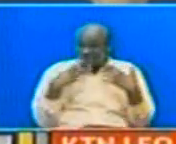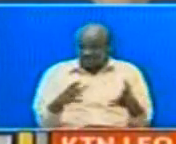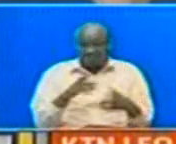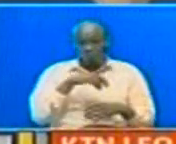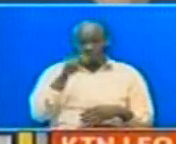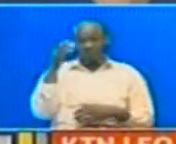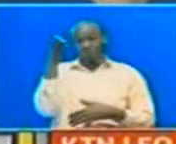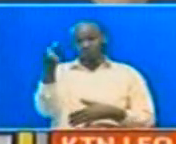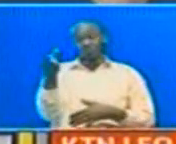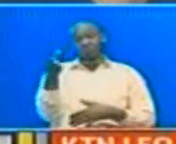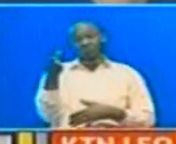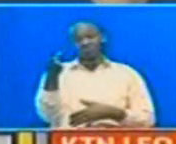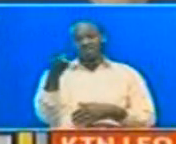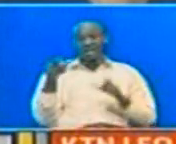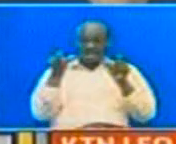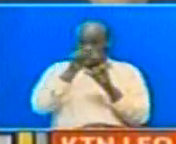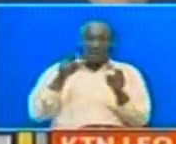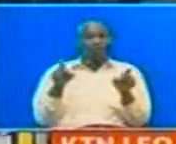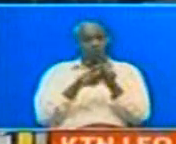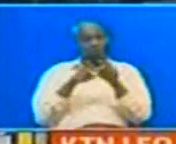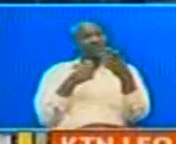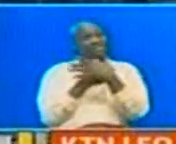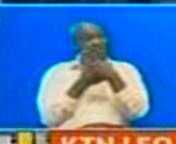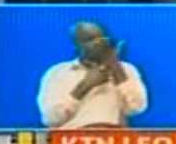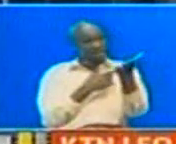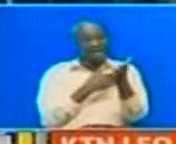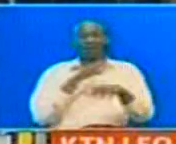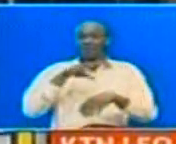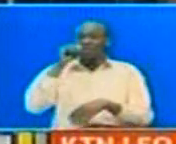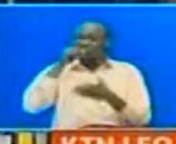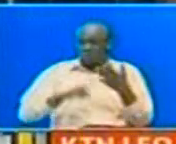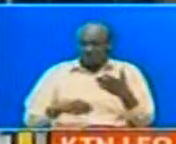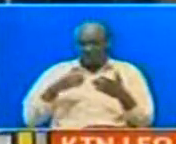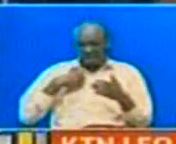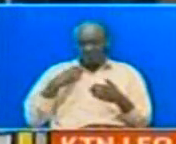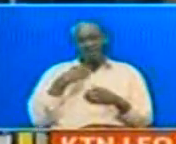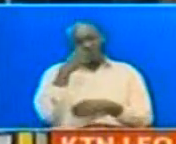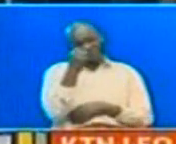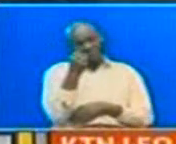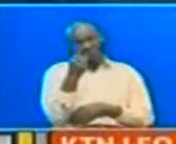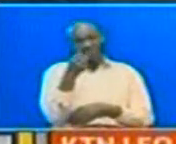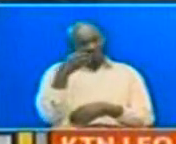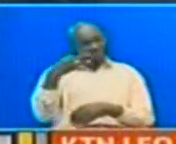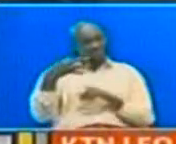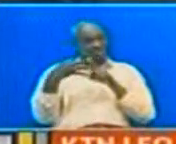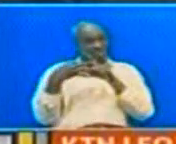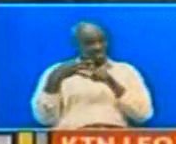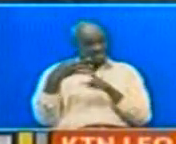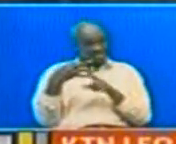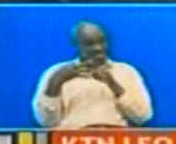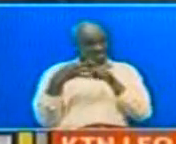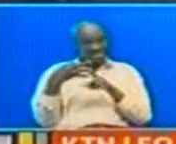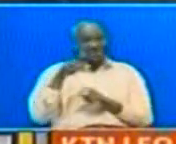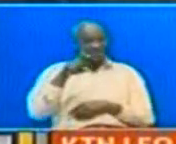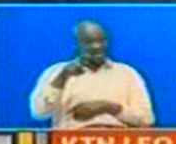katika maabara moja nchini na nyingine kule Ujerumani, walitoa ripoti ya chembe 59. These three